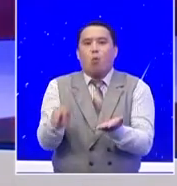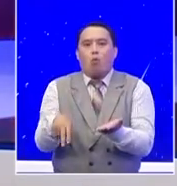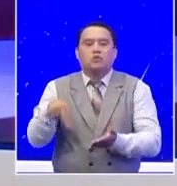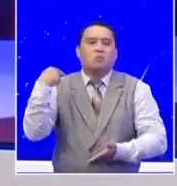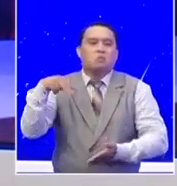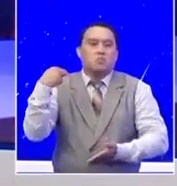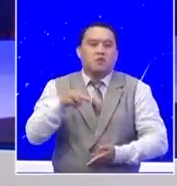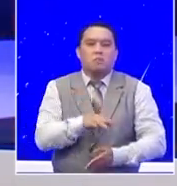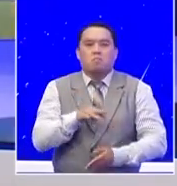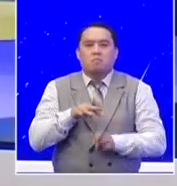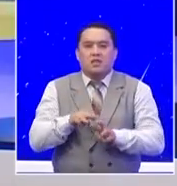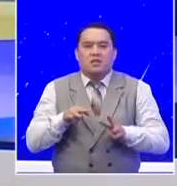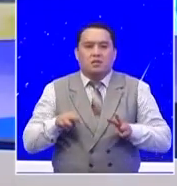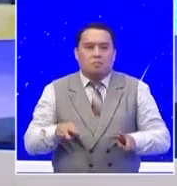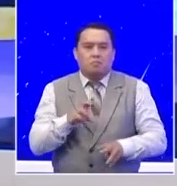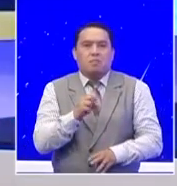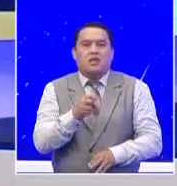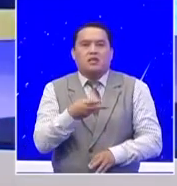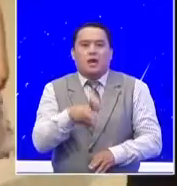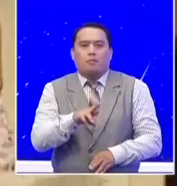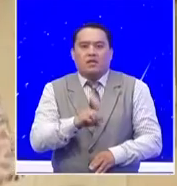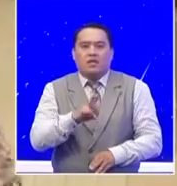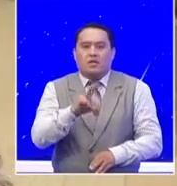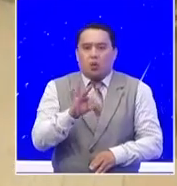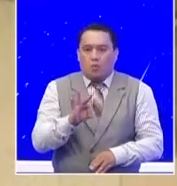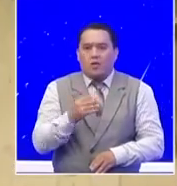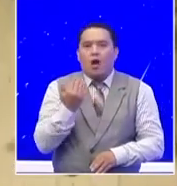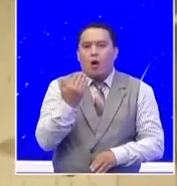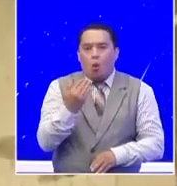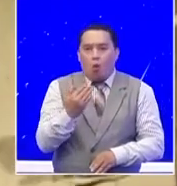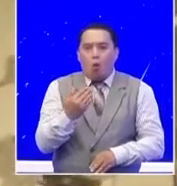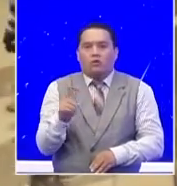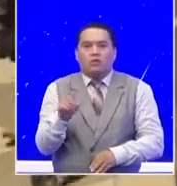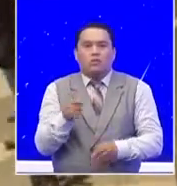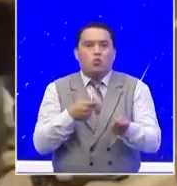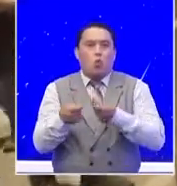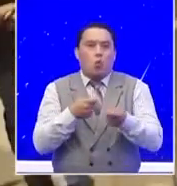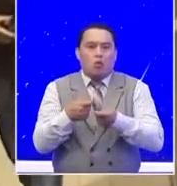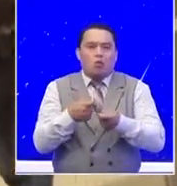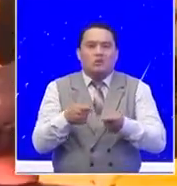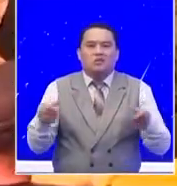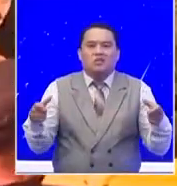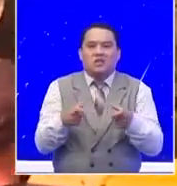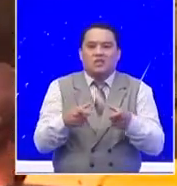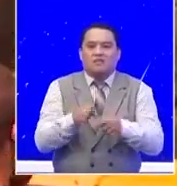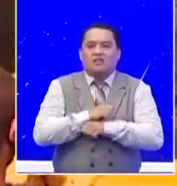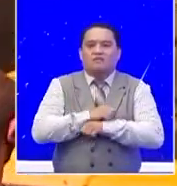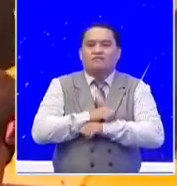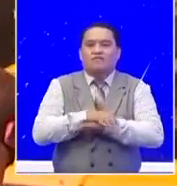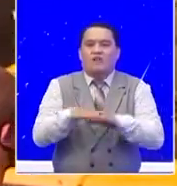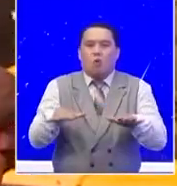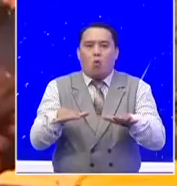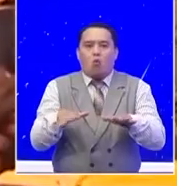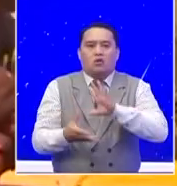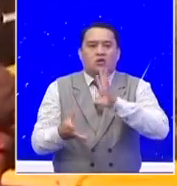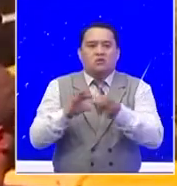премьер-министра страны Бениамина Нетаньяху. Демонстранты недовольны реакцией правительства на растущую эпидемию коронавируса, которая